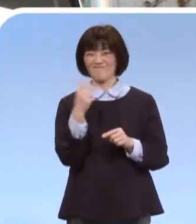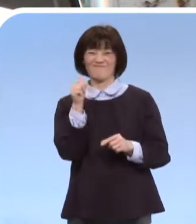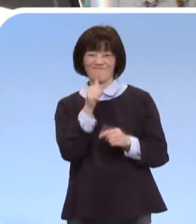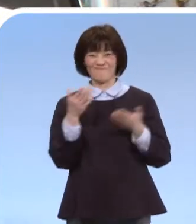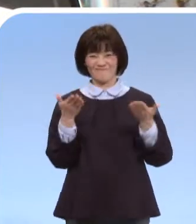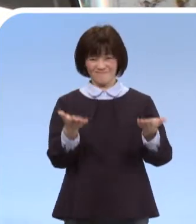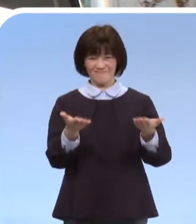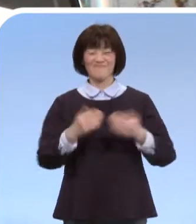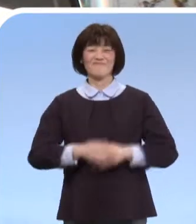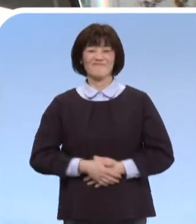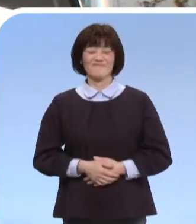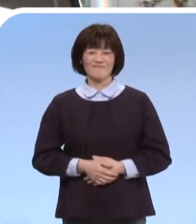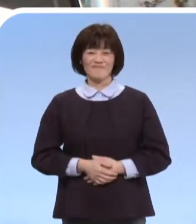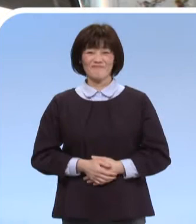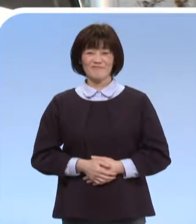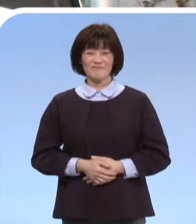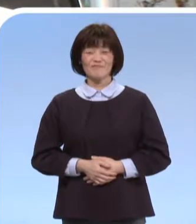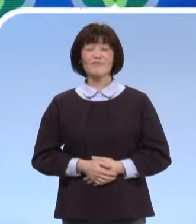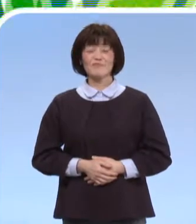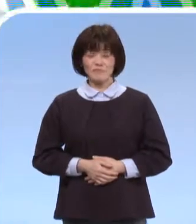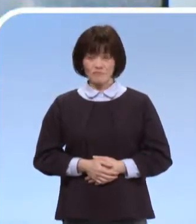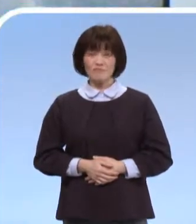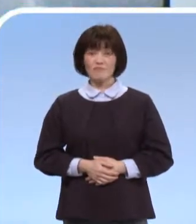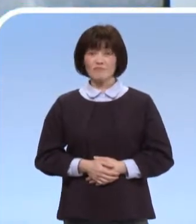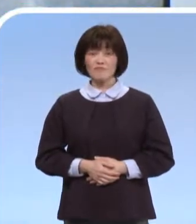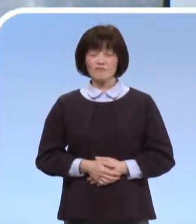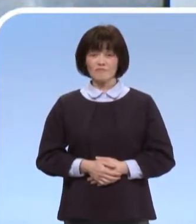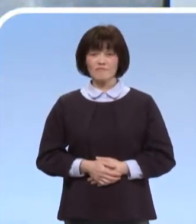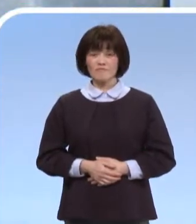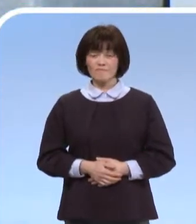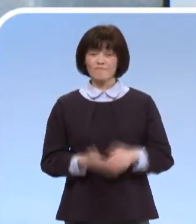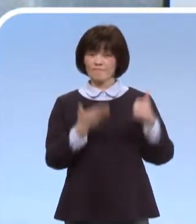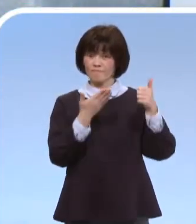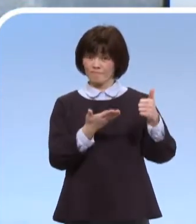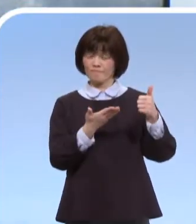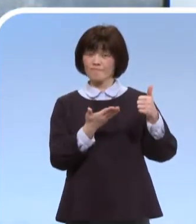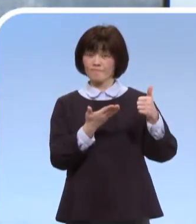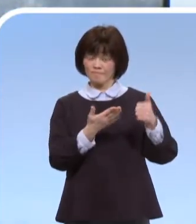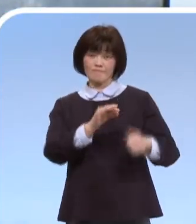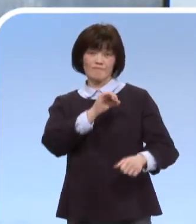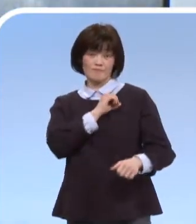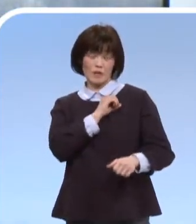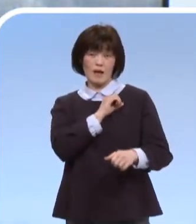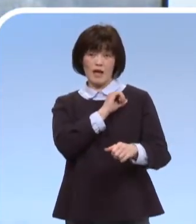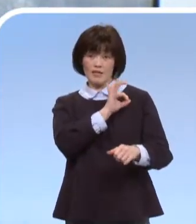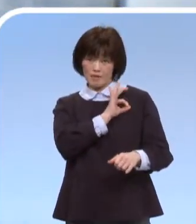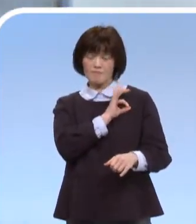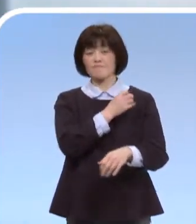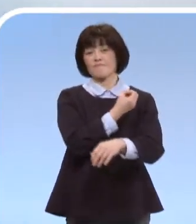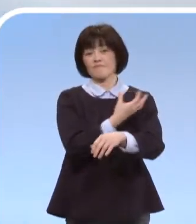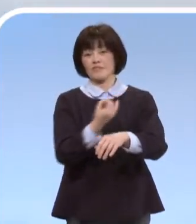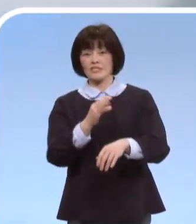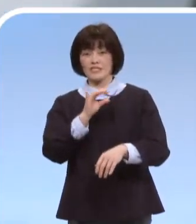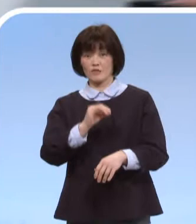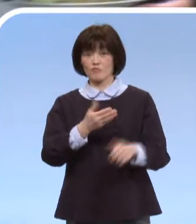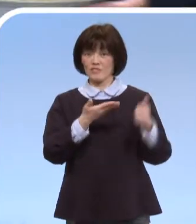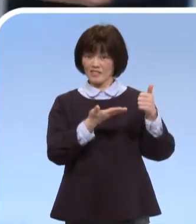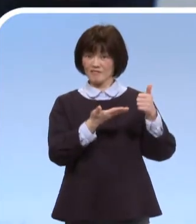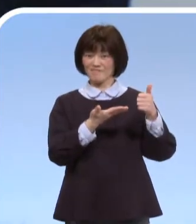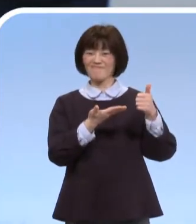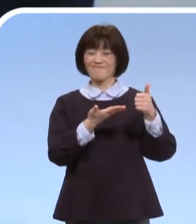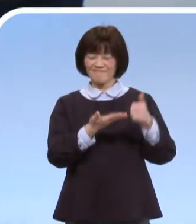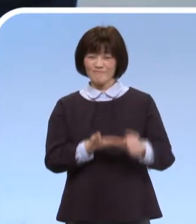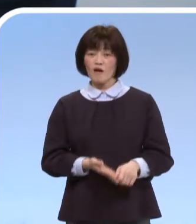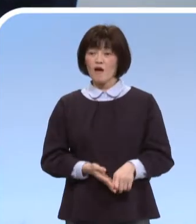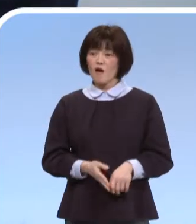人に会いに行きます。まずは 100% プラントベースの菊池さんです。よろしくお願いします。 こん